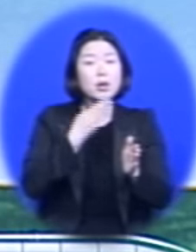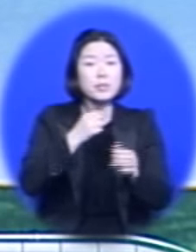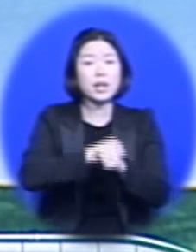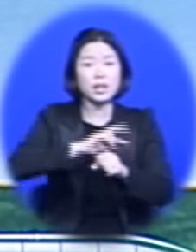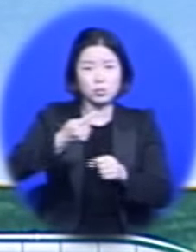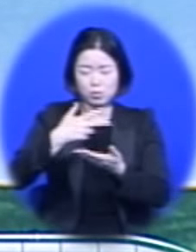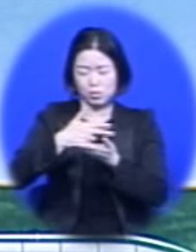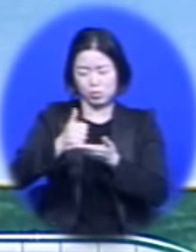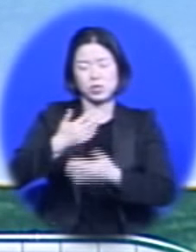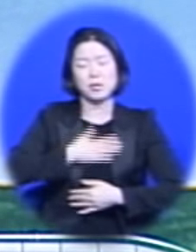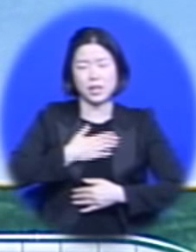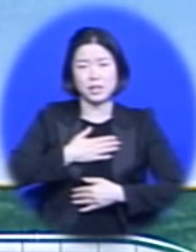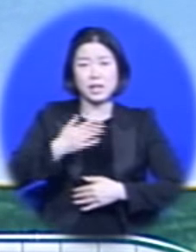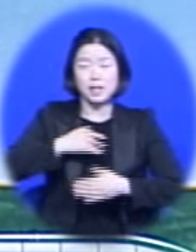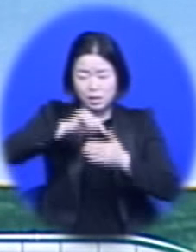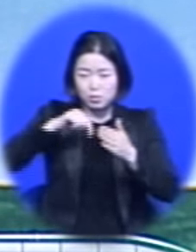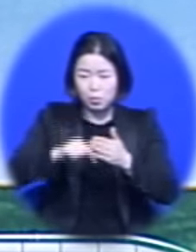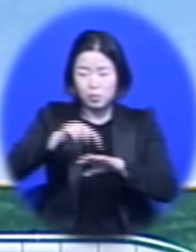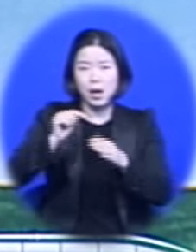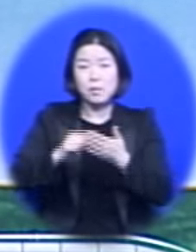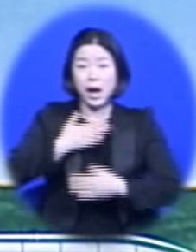주님은 아시잖아요. 내 속마음을 아시는